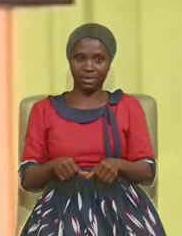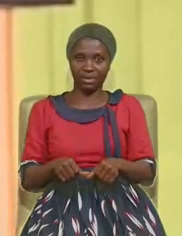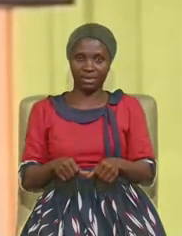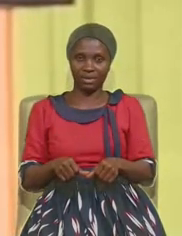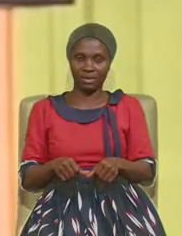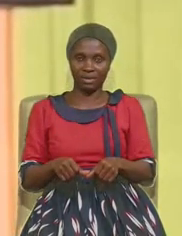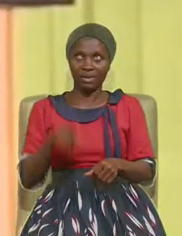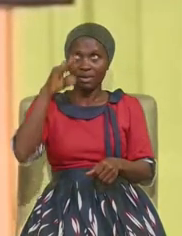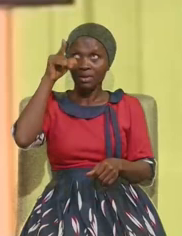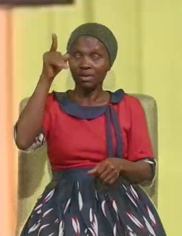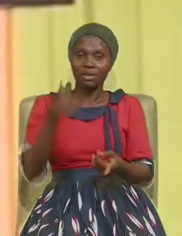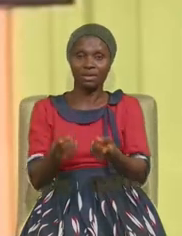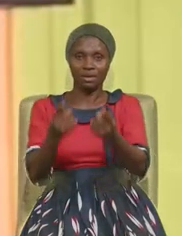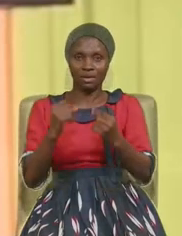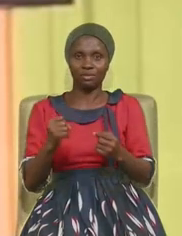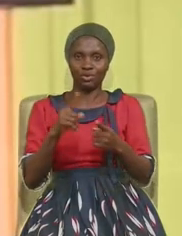Il vient demeurer.